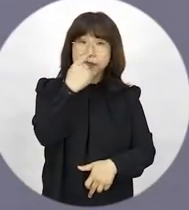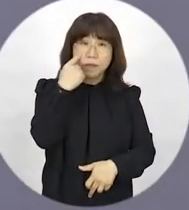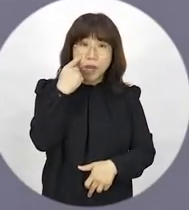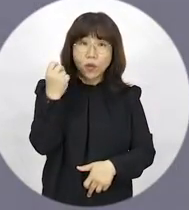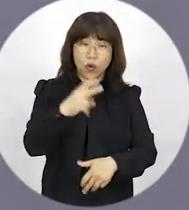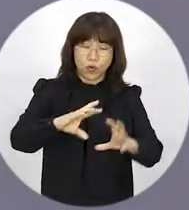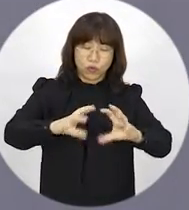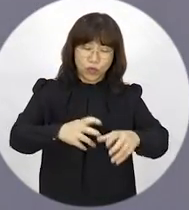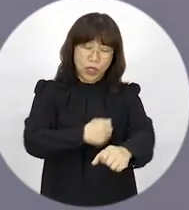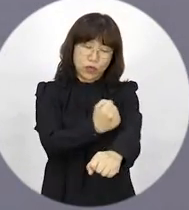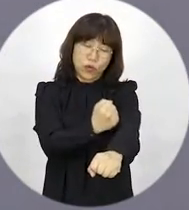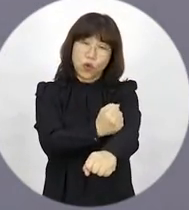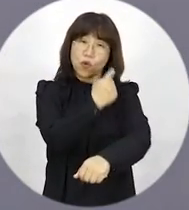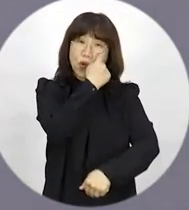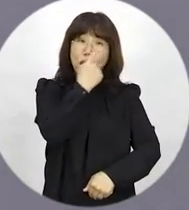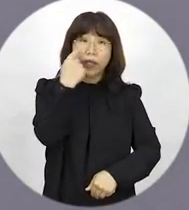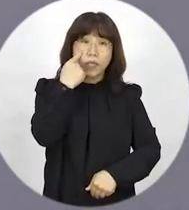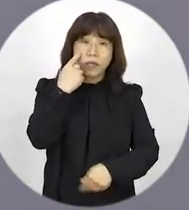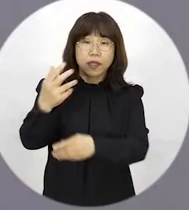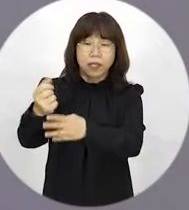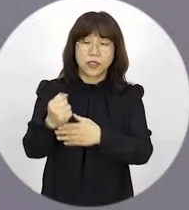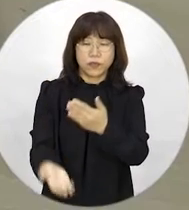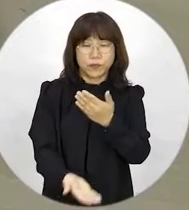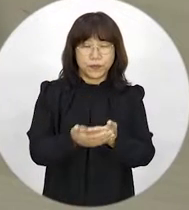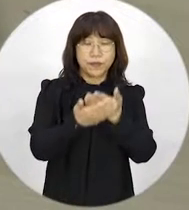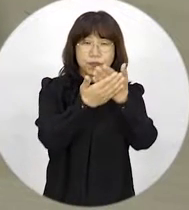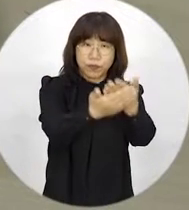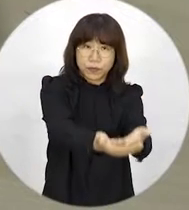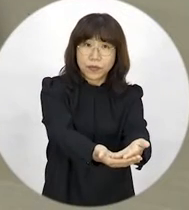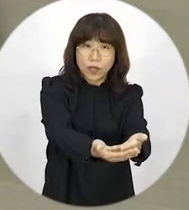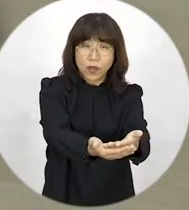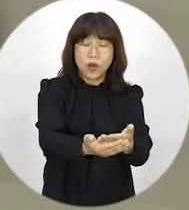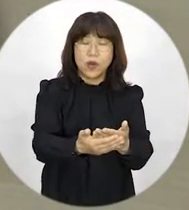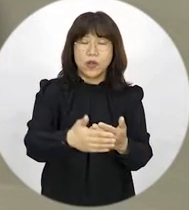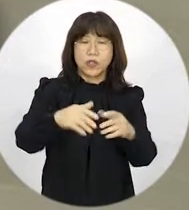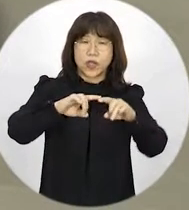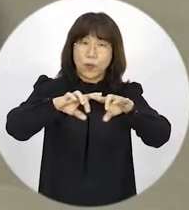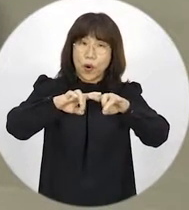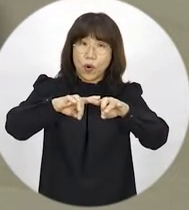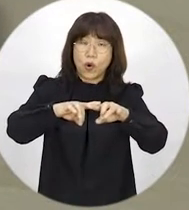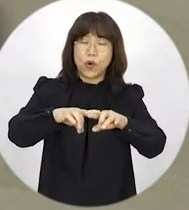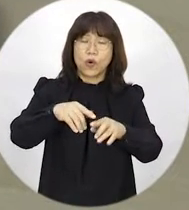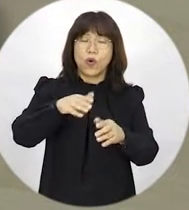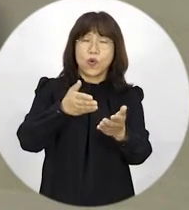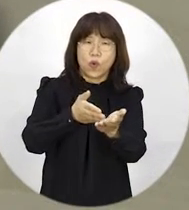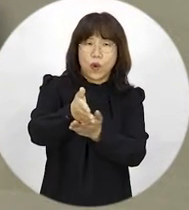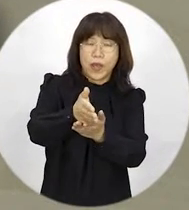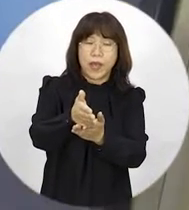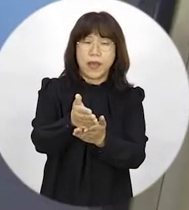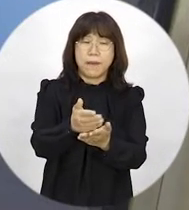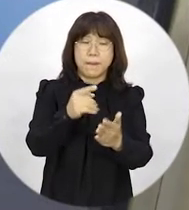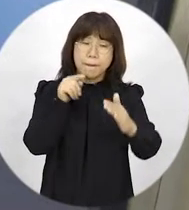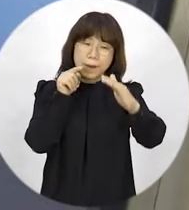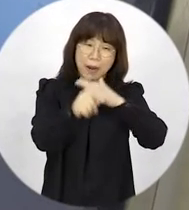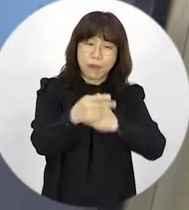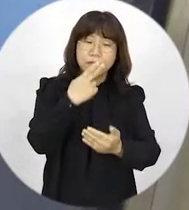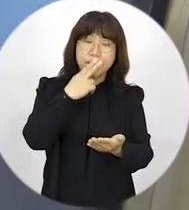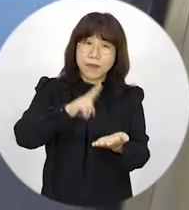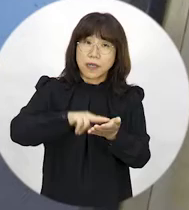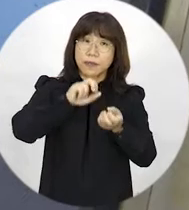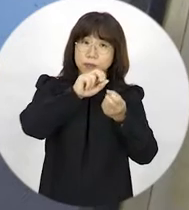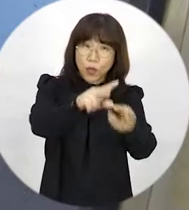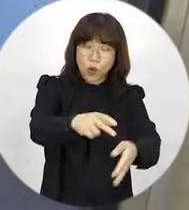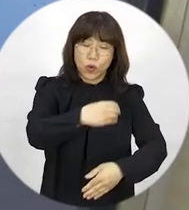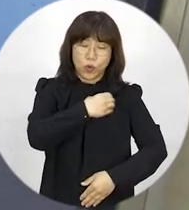또는 국가유공자 확인서 등의 구비 서류를 갖춰 강서구청 정보통신과에 방문 또는 우편으로 신청하거나